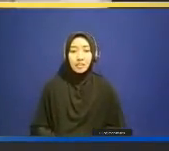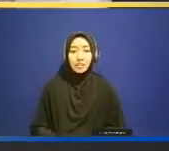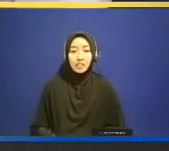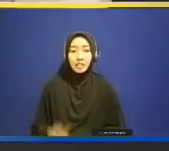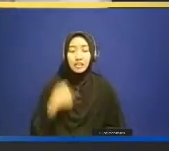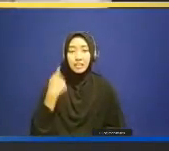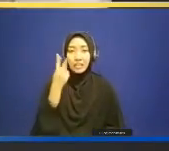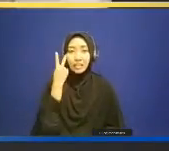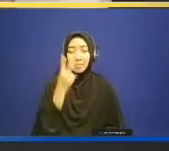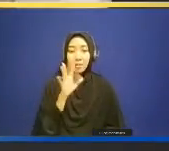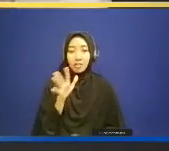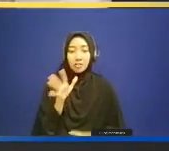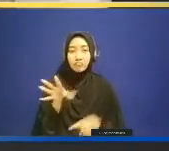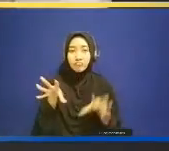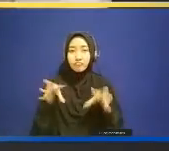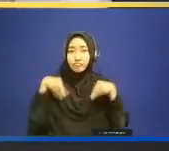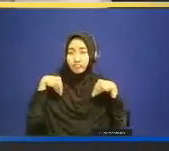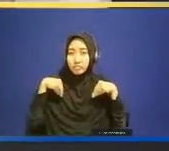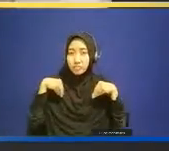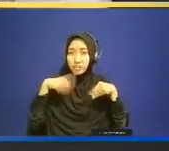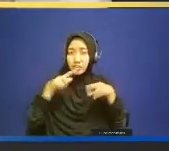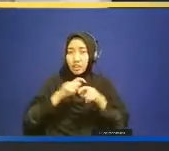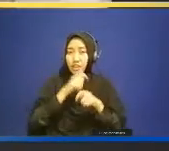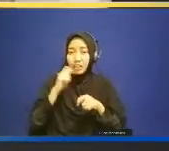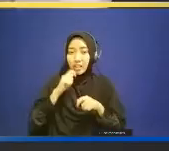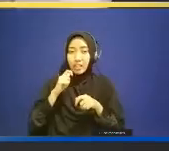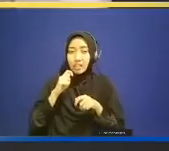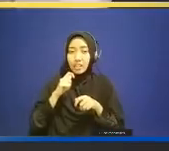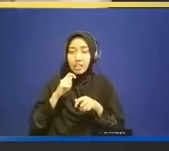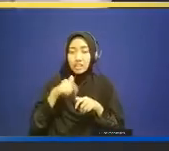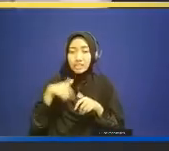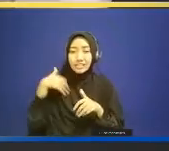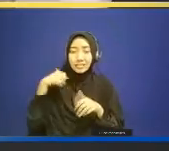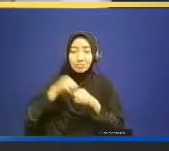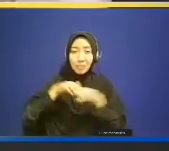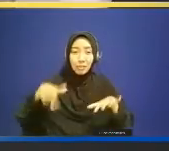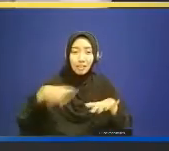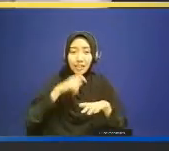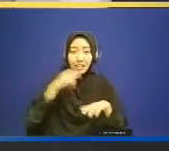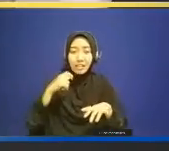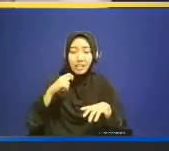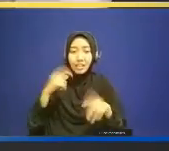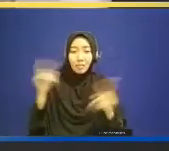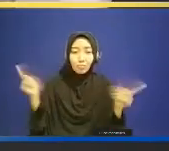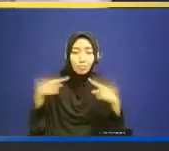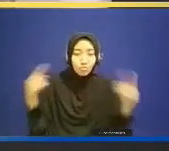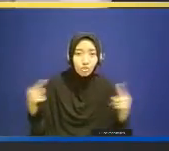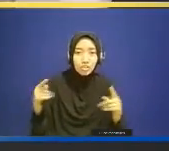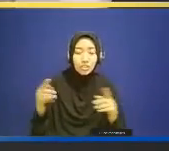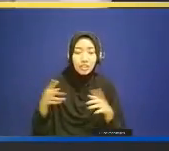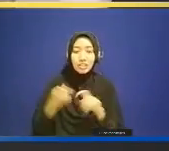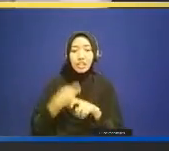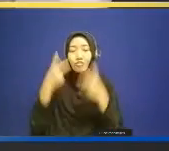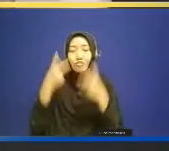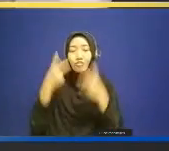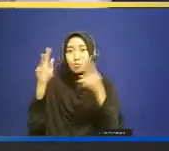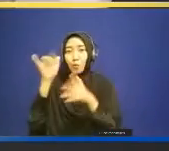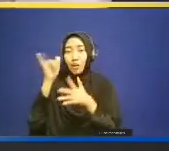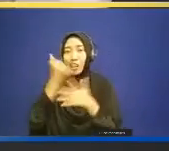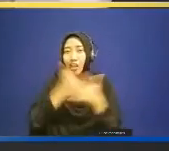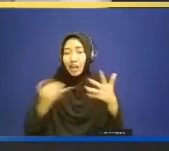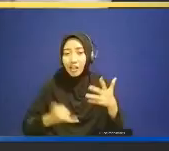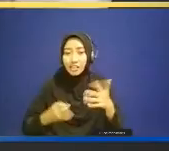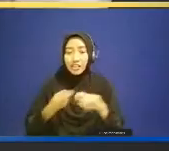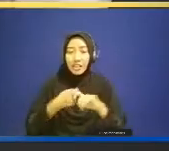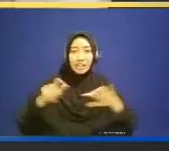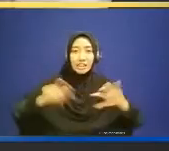kita bilangnya bungkam gitu ya Dan teman-temannya malah jadi anteng sendiri misal peningkatannya teman-teman musik teman-teman dari visual art terutama